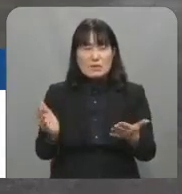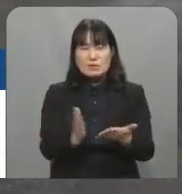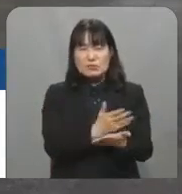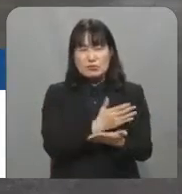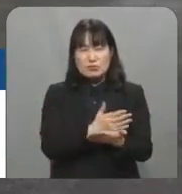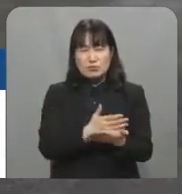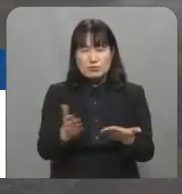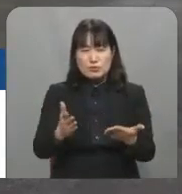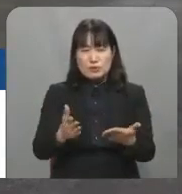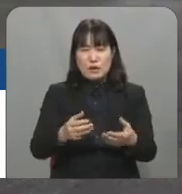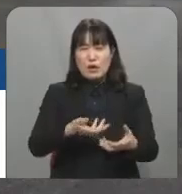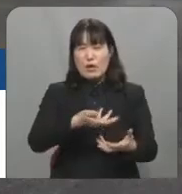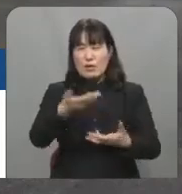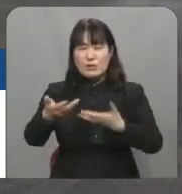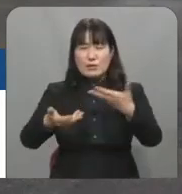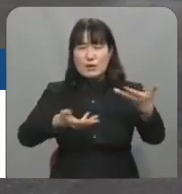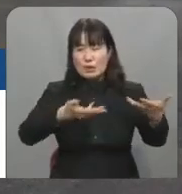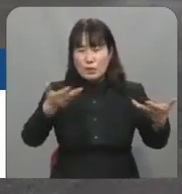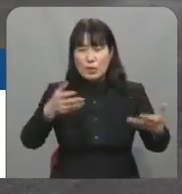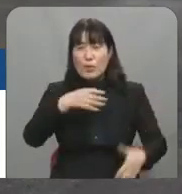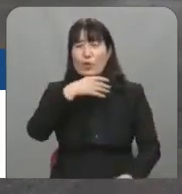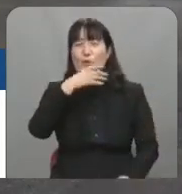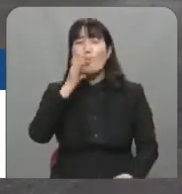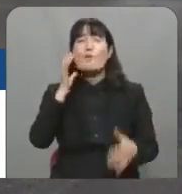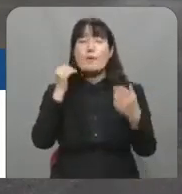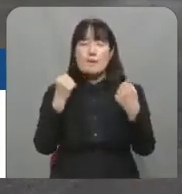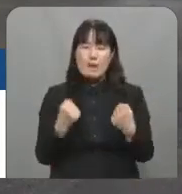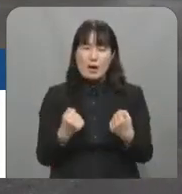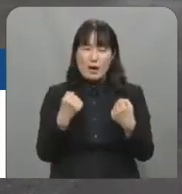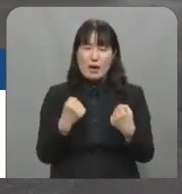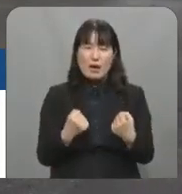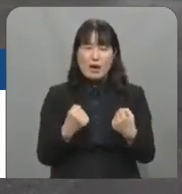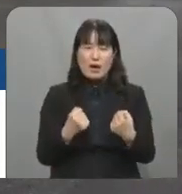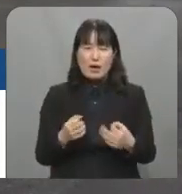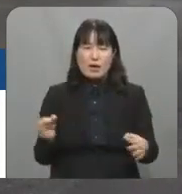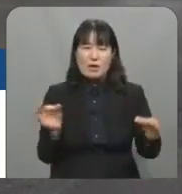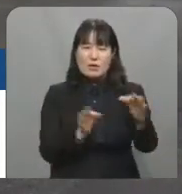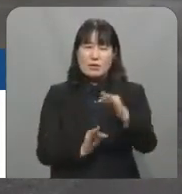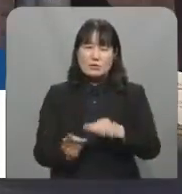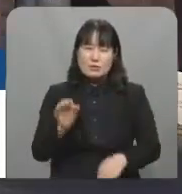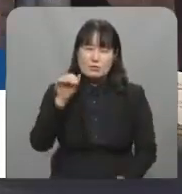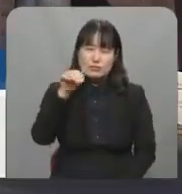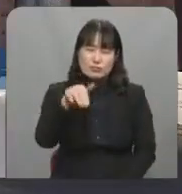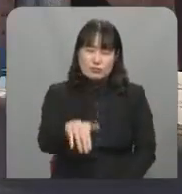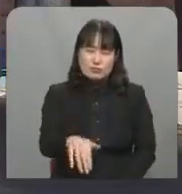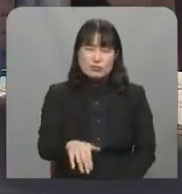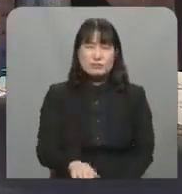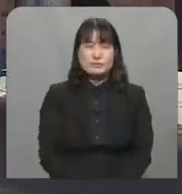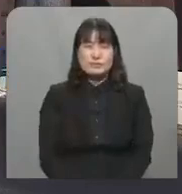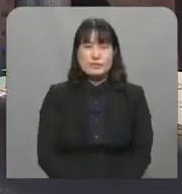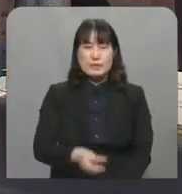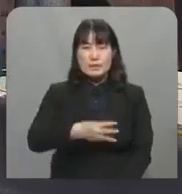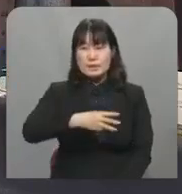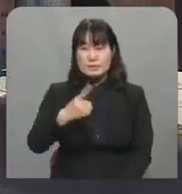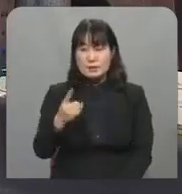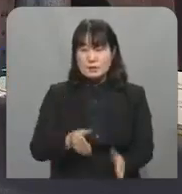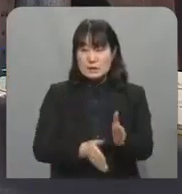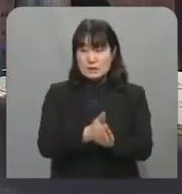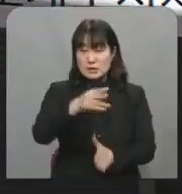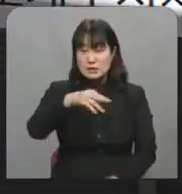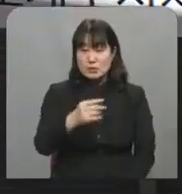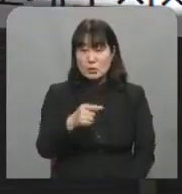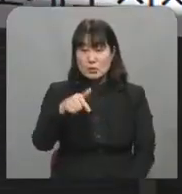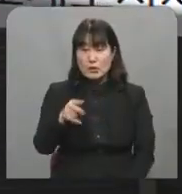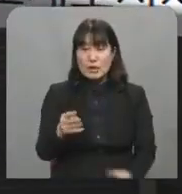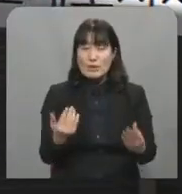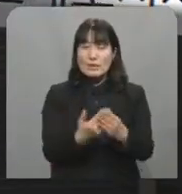없어요. 다 객지로 가고 노인네들 지세밖에 없고 경제도 없고. 삼척시는 도계 지역